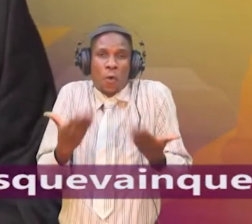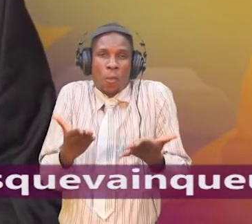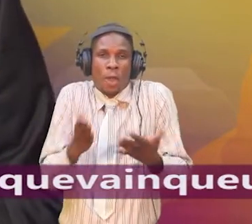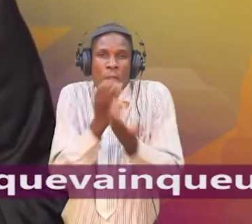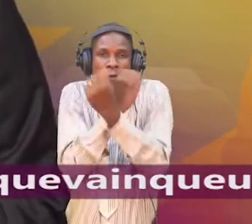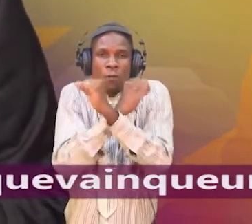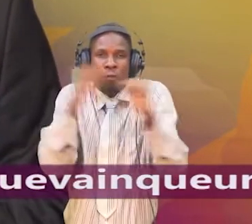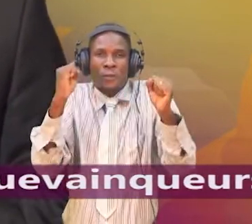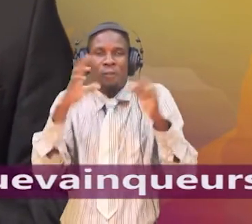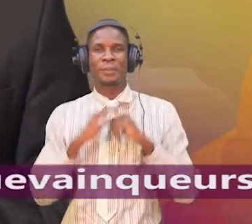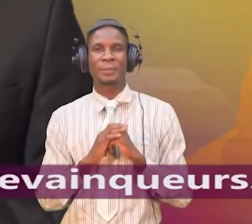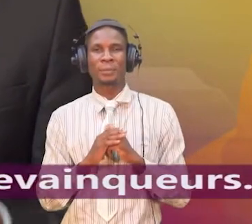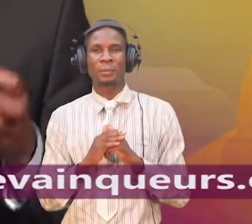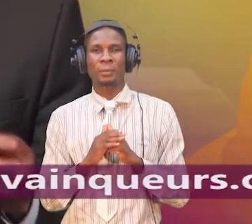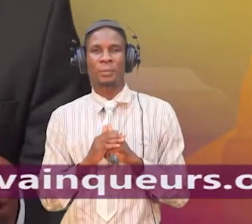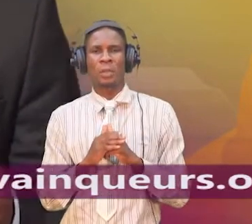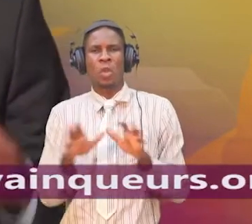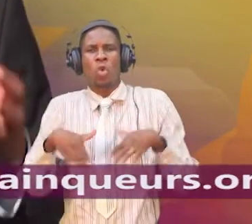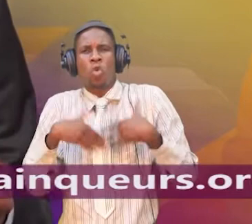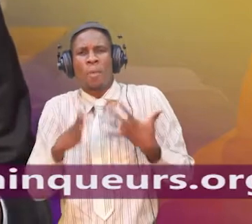nini toko kiko biki sama.